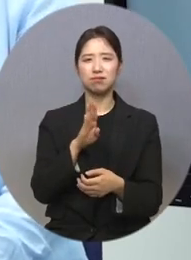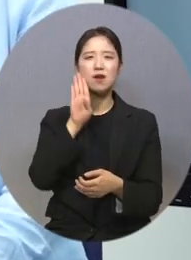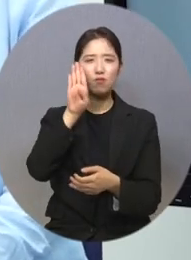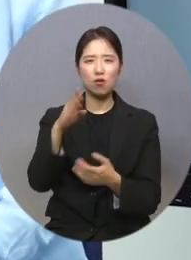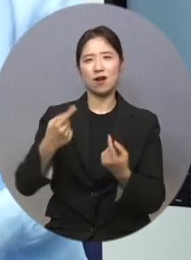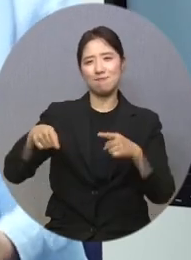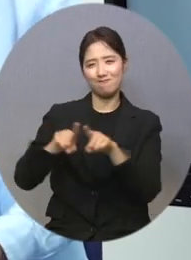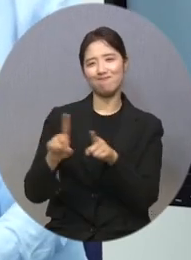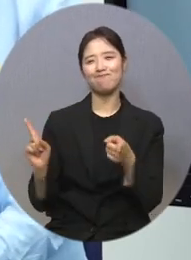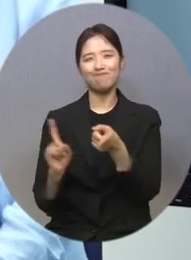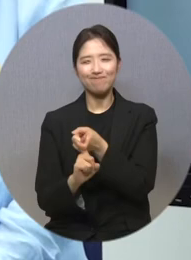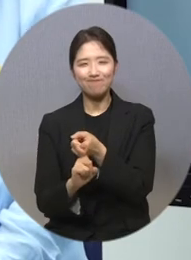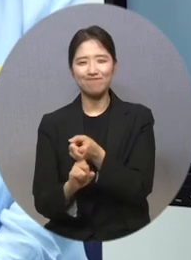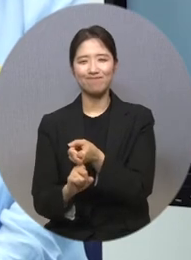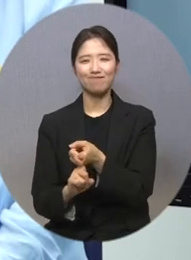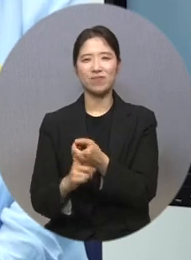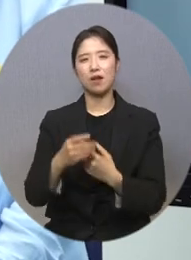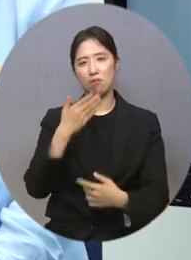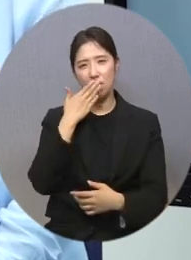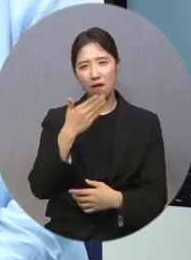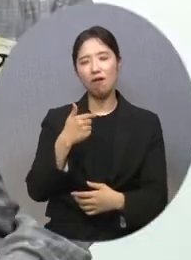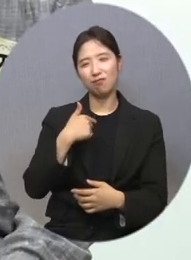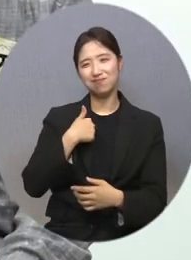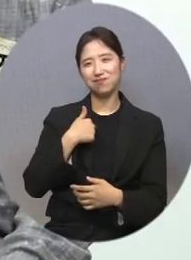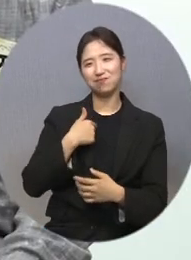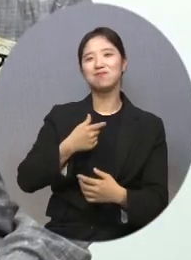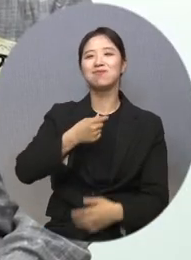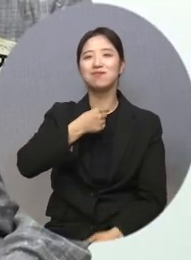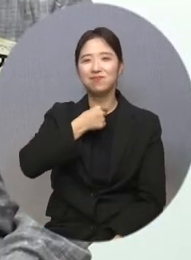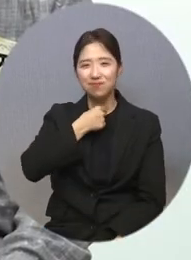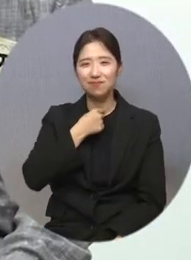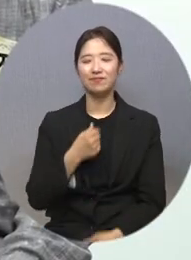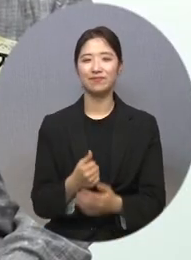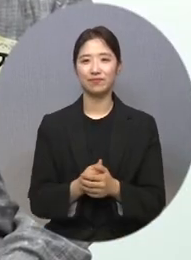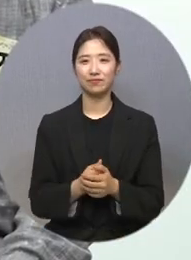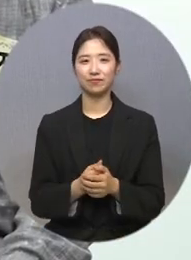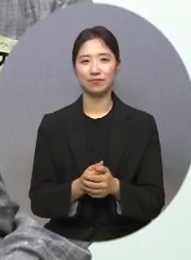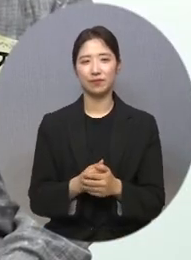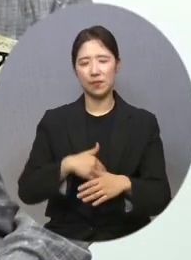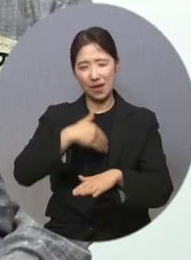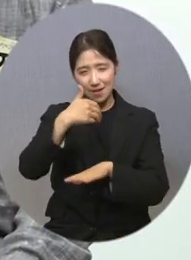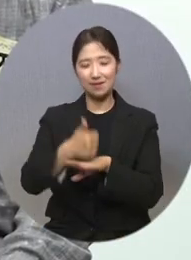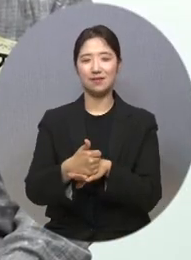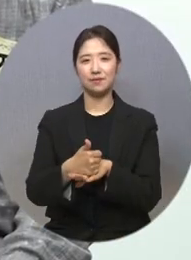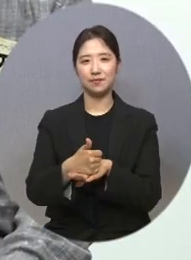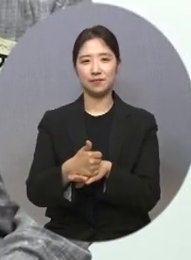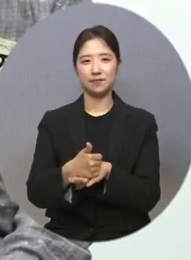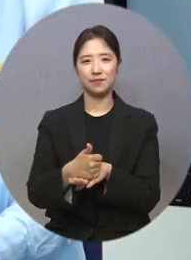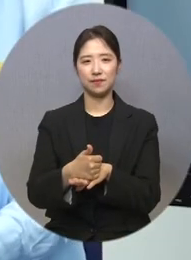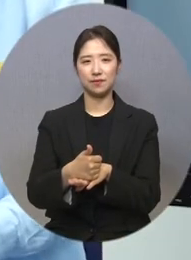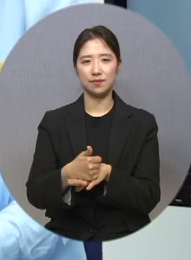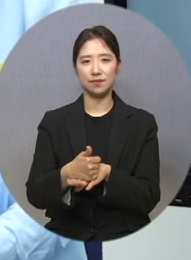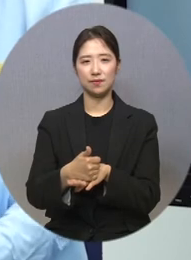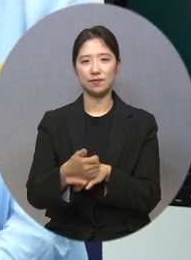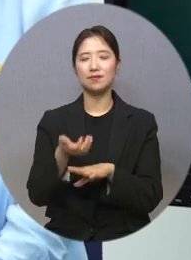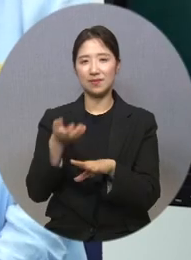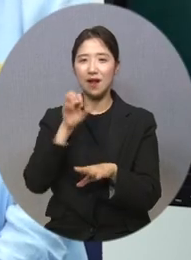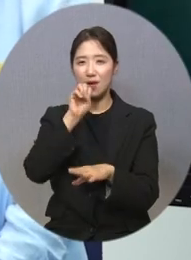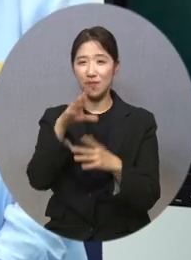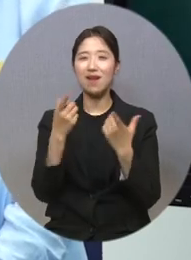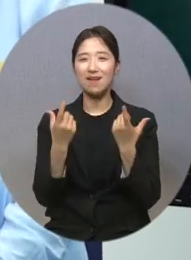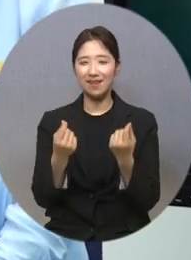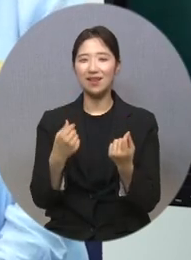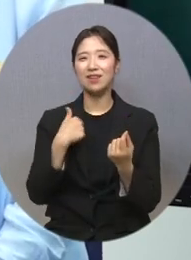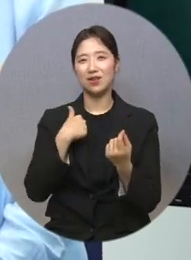앞으로 함께 할 수 있다면 정말 쓰임받고 싶고요. 마지막으로 아까